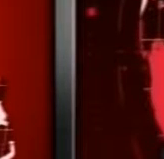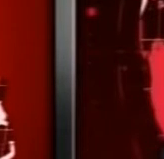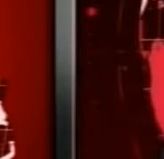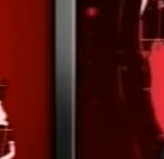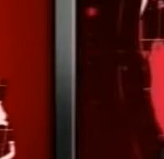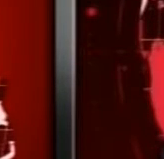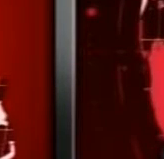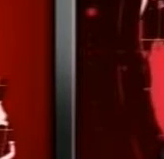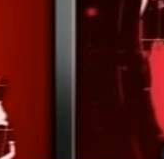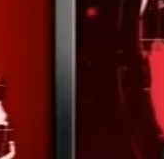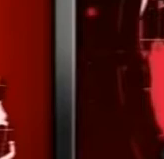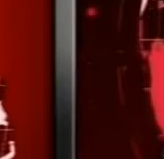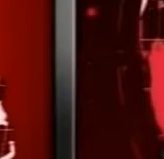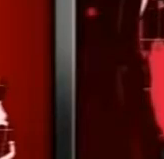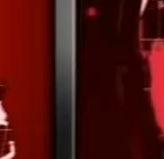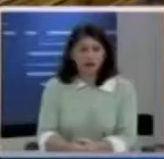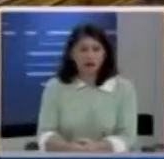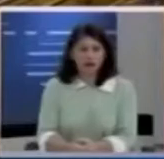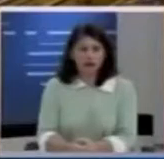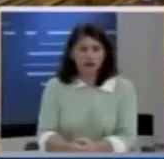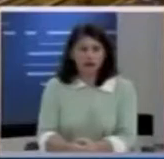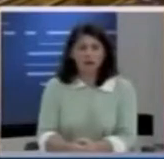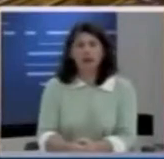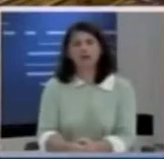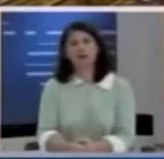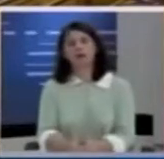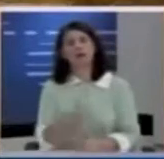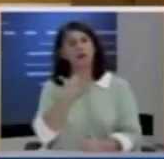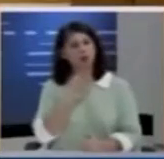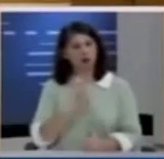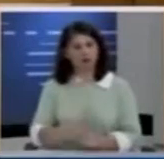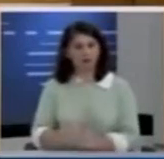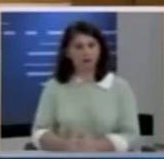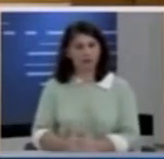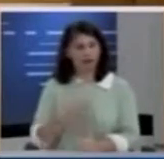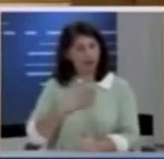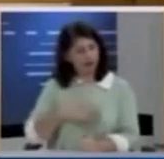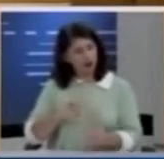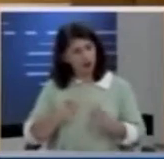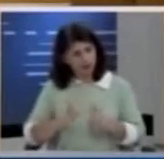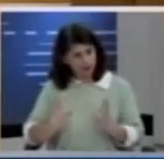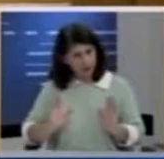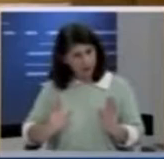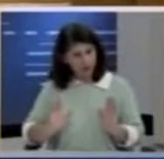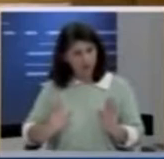λίγο νωρίτερα είχε διαγραφεί από το ποτάμι. Θέλω, και επιτρέψτε μου,